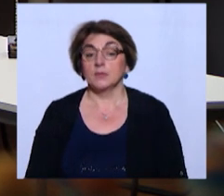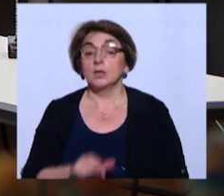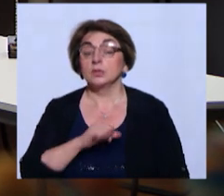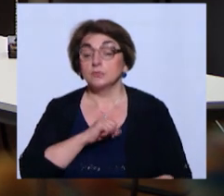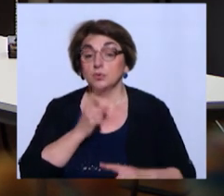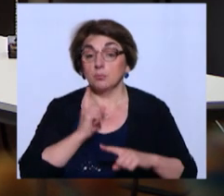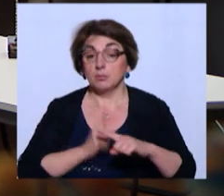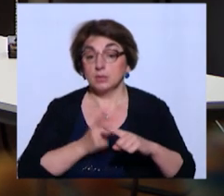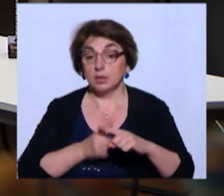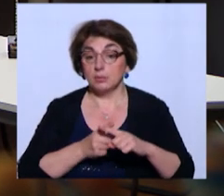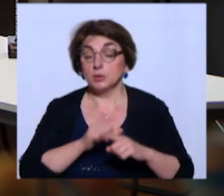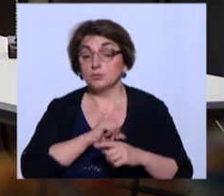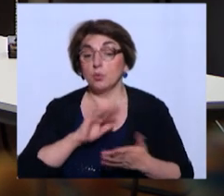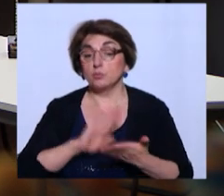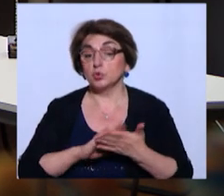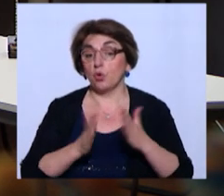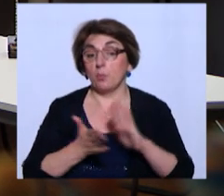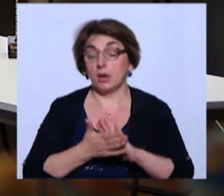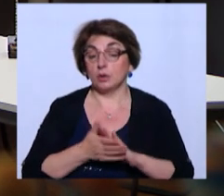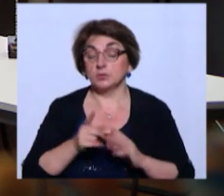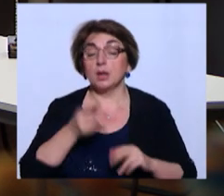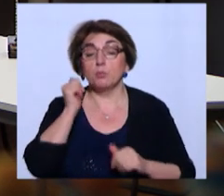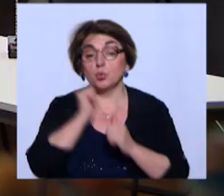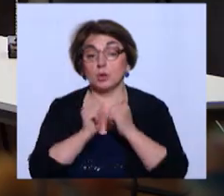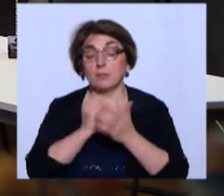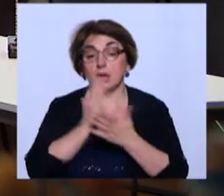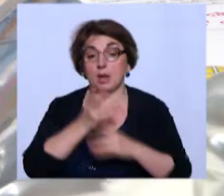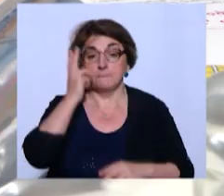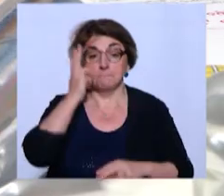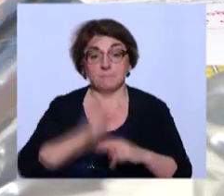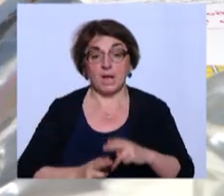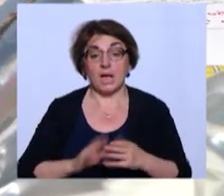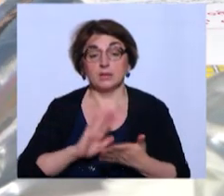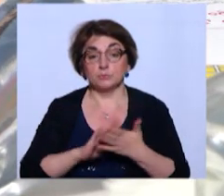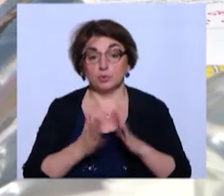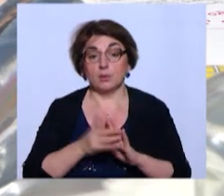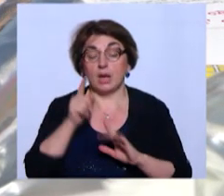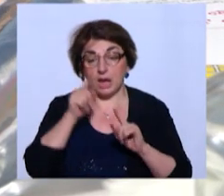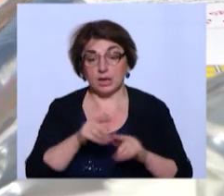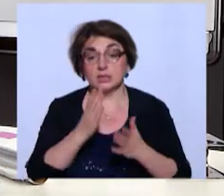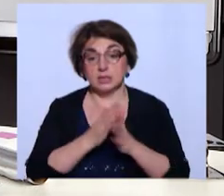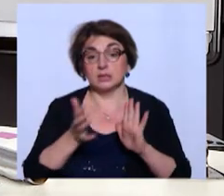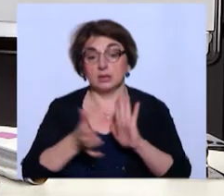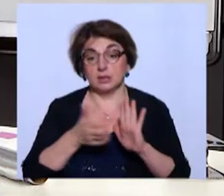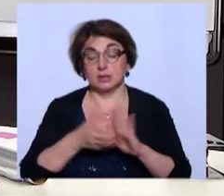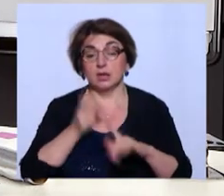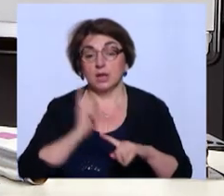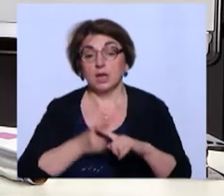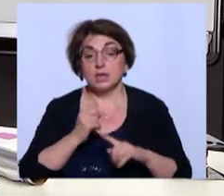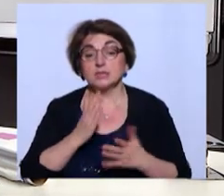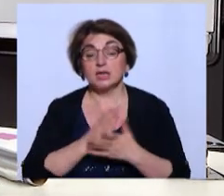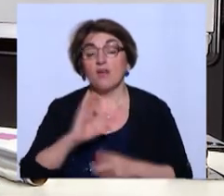რაც შეეხება მეტალების აგრეგატულ მდგომარეობას, ისინი ძირითადად მყარ მდგომარეობაში არიან, თუმცა აქაც გვაქვს ერთი გამონაკლისი მეტალი და ეს